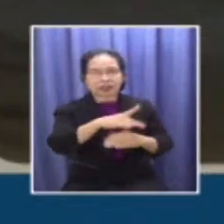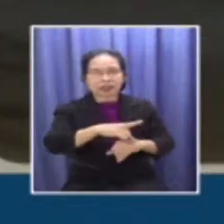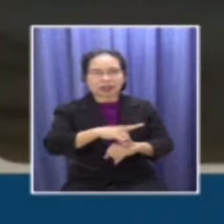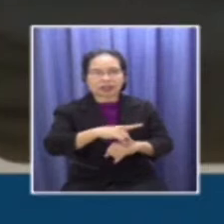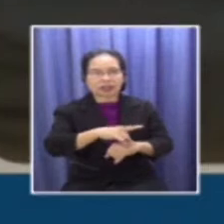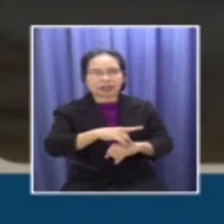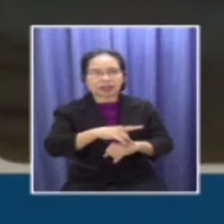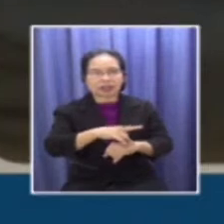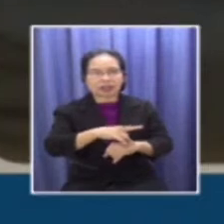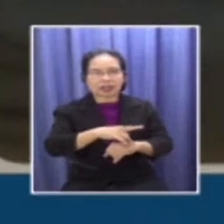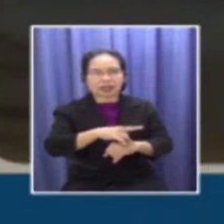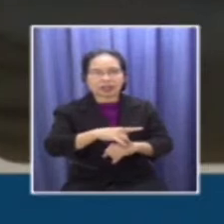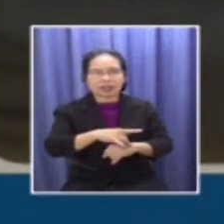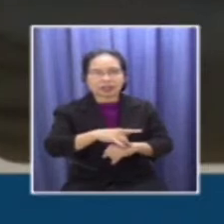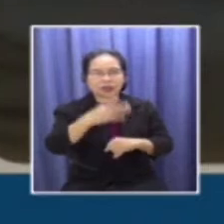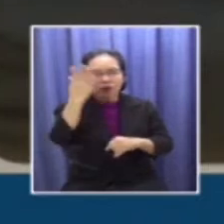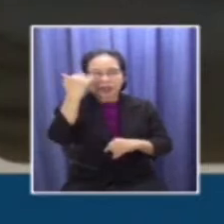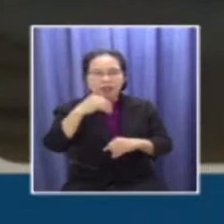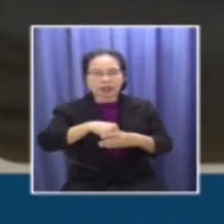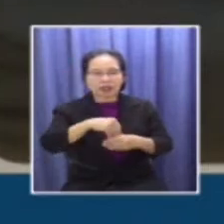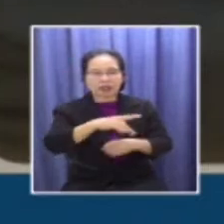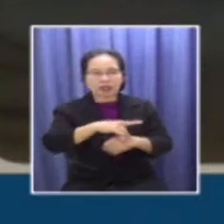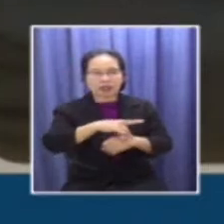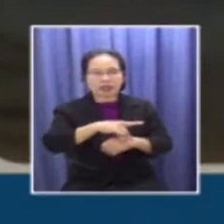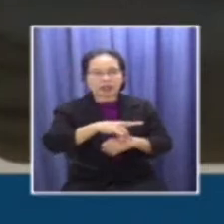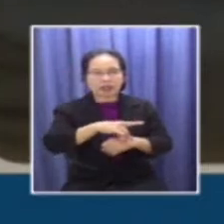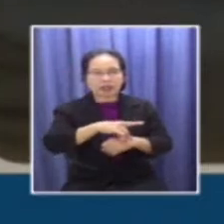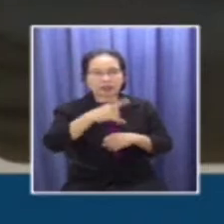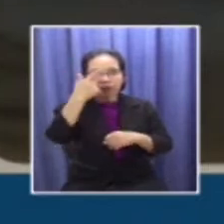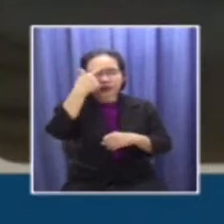Adote ase mfiti yase onyankopɔn bo soro ne asase.